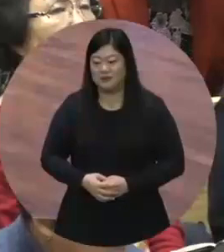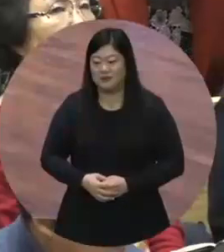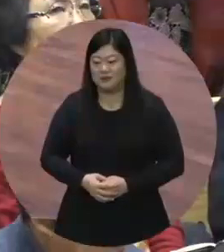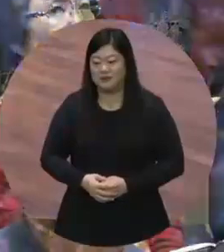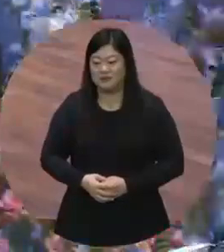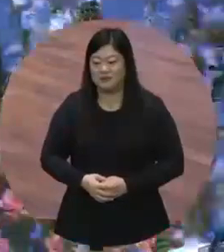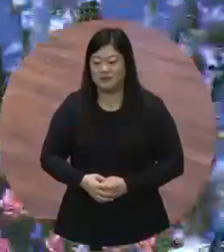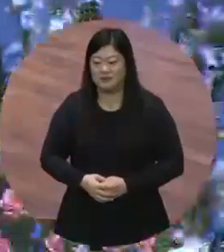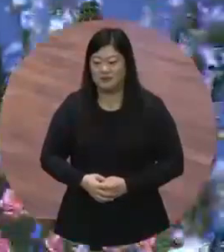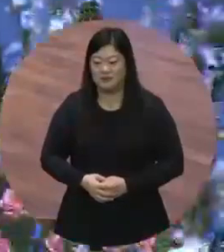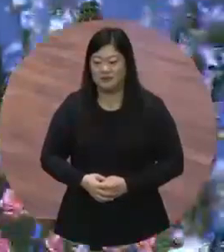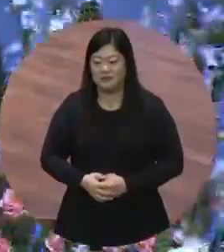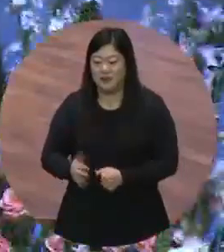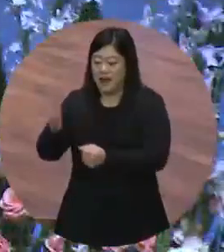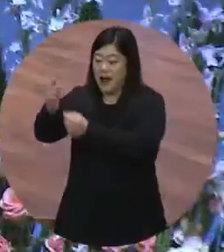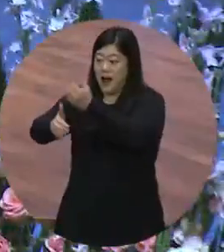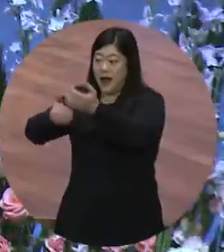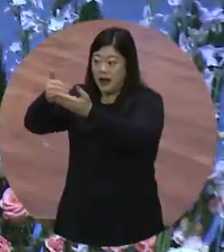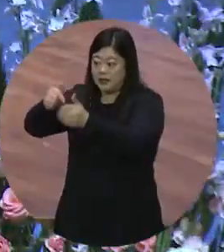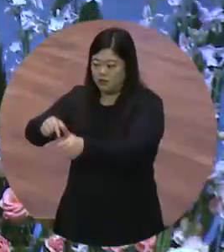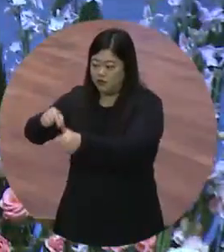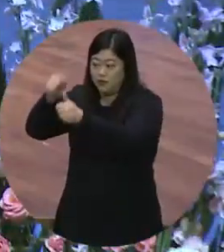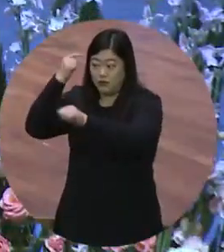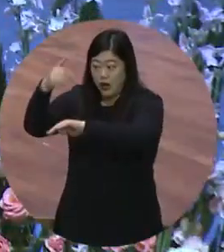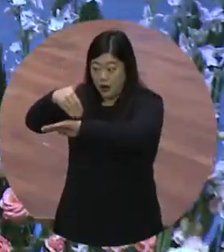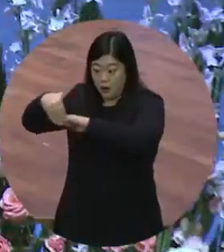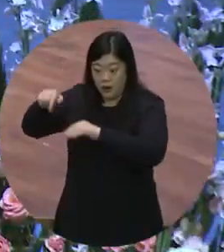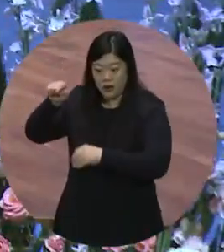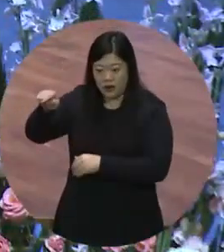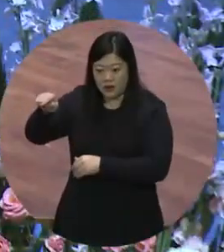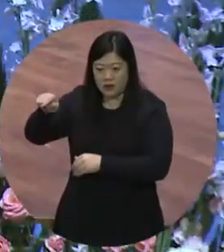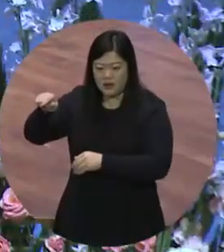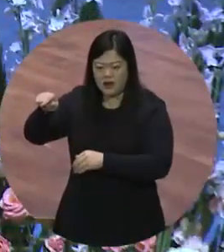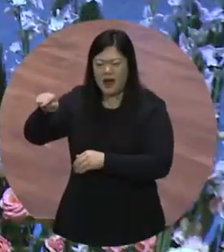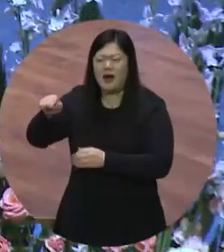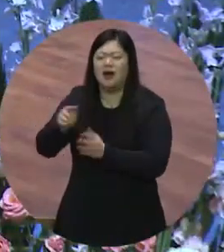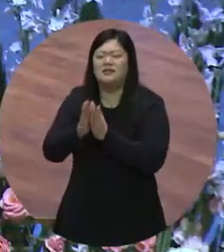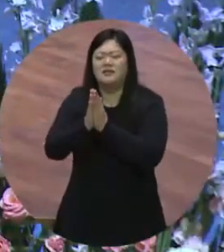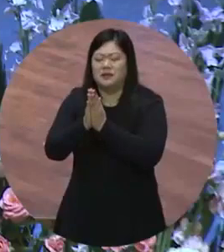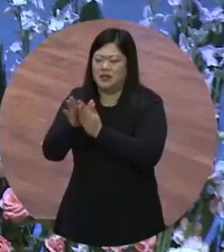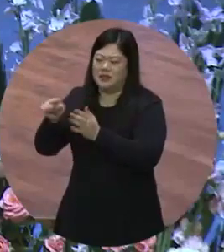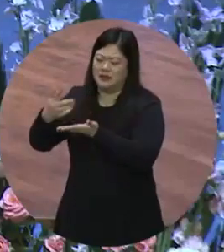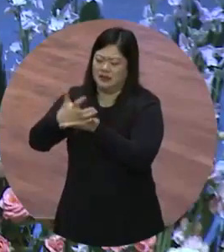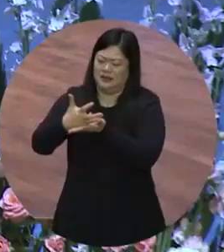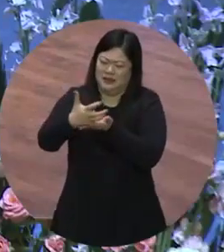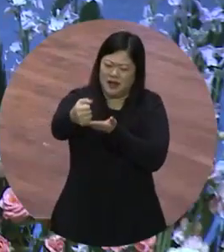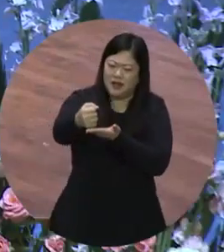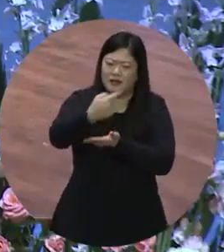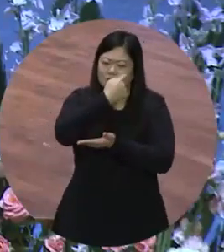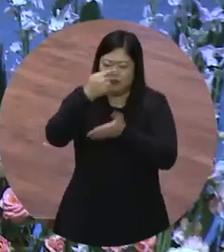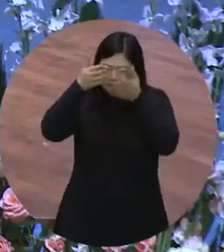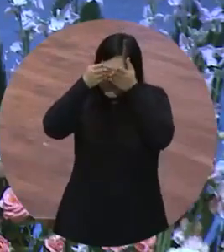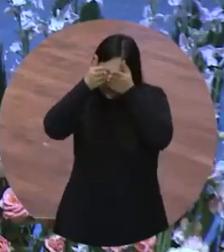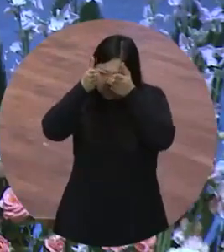자, 하나님의 구원 계획을 여러분 잘, 여러분 빨리, 여러분 영의 눈을 뜨고 보시길 바랍니다.